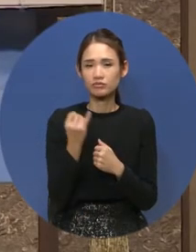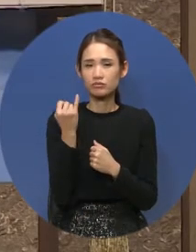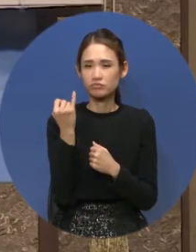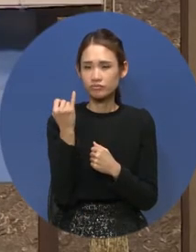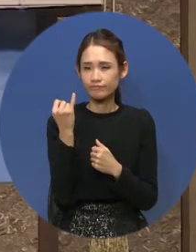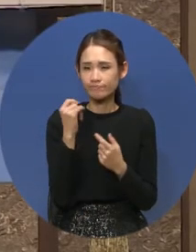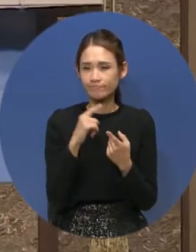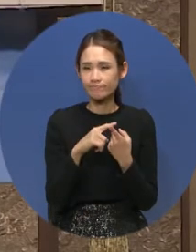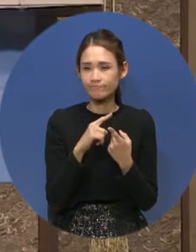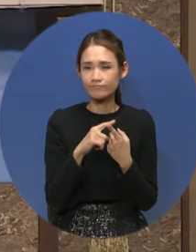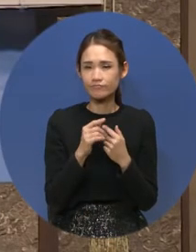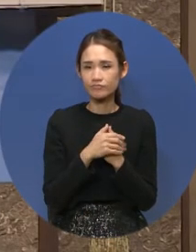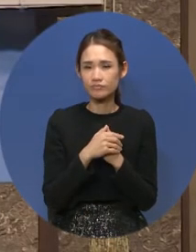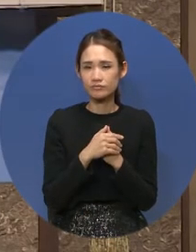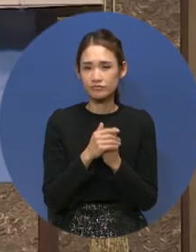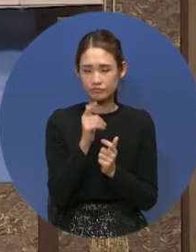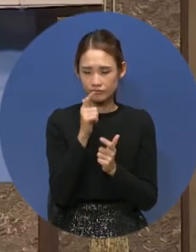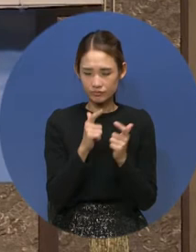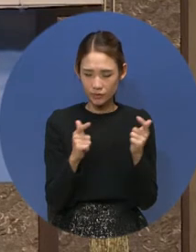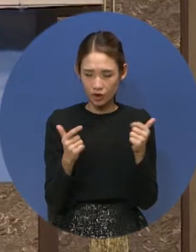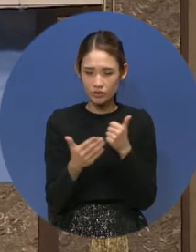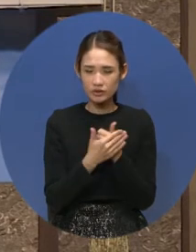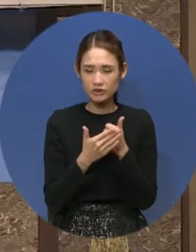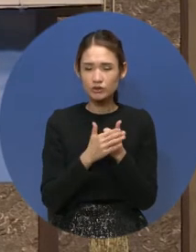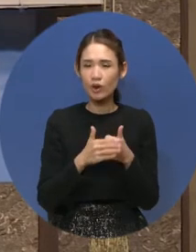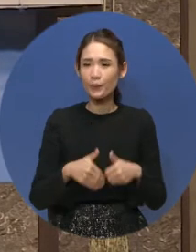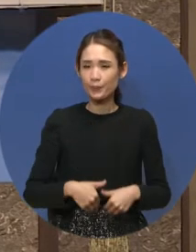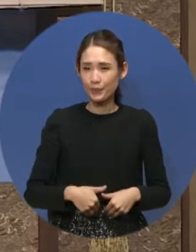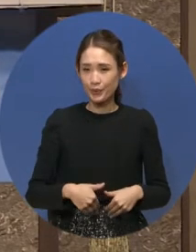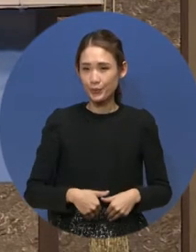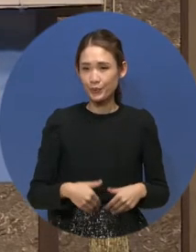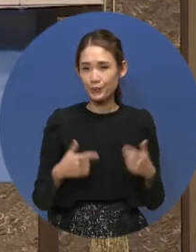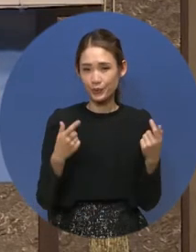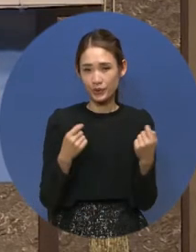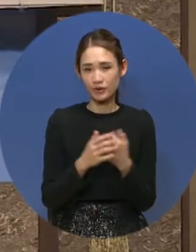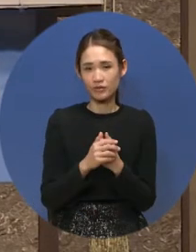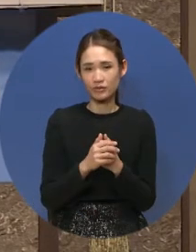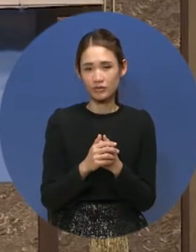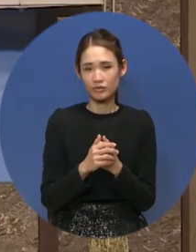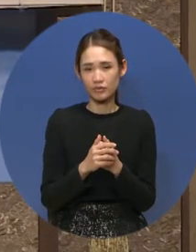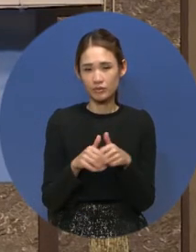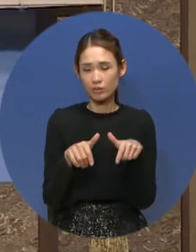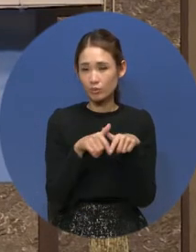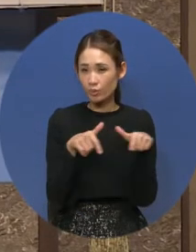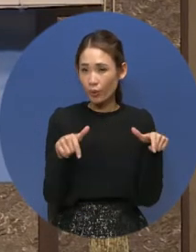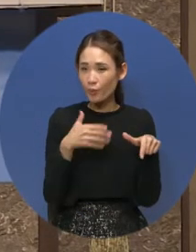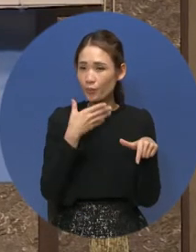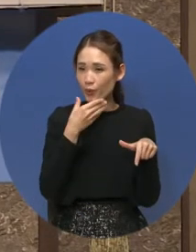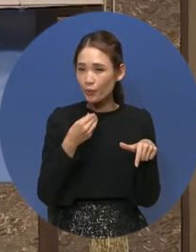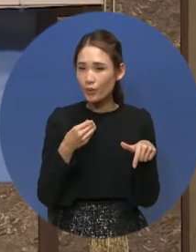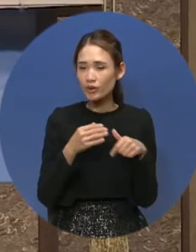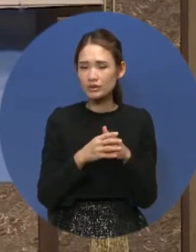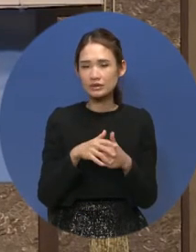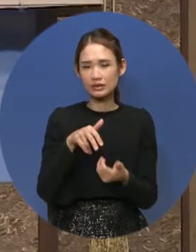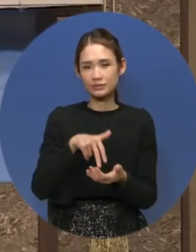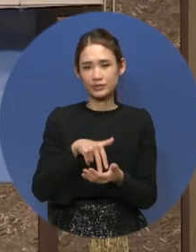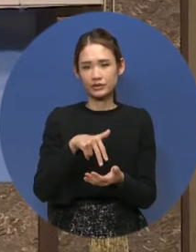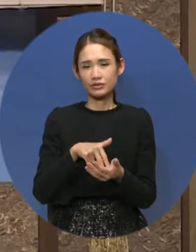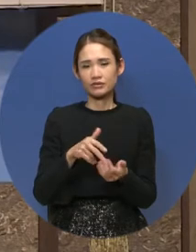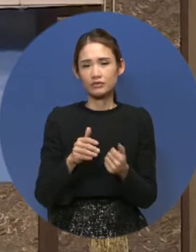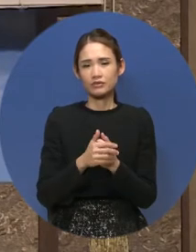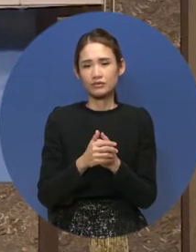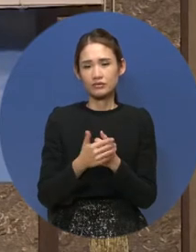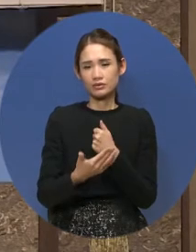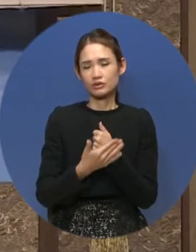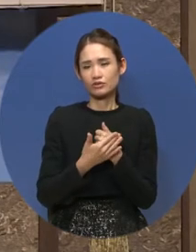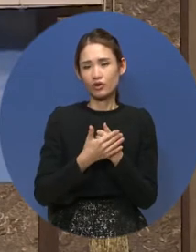여성분들에 대해서는 여러 가지 이제 지원이 필요할 것 같습니다. 네. 그래서 어떤 보면 이제 보편적 차원에서의